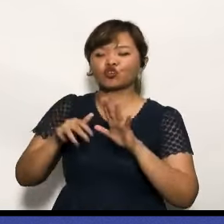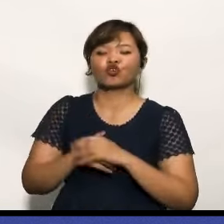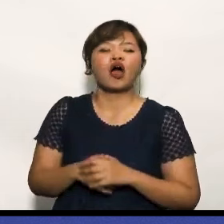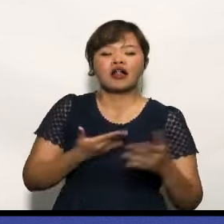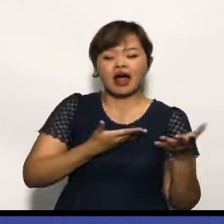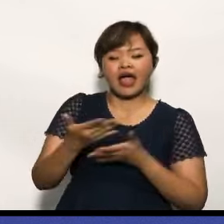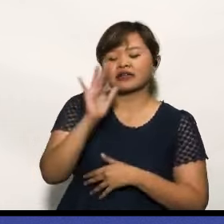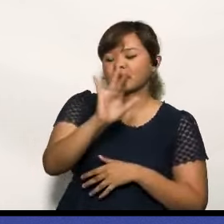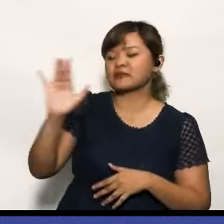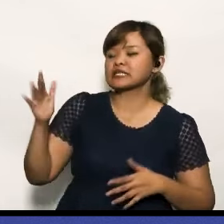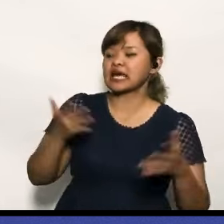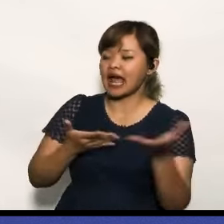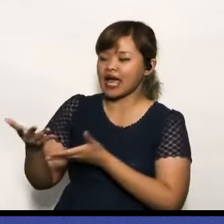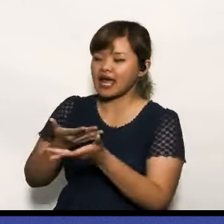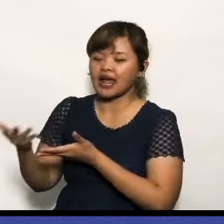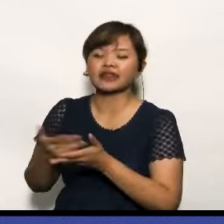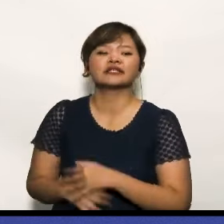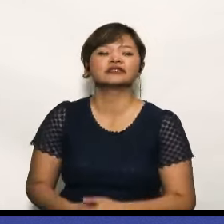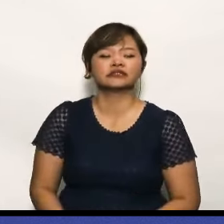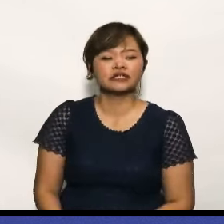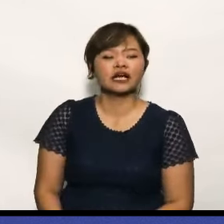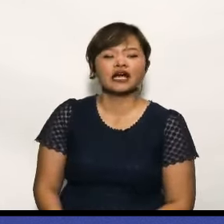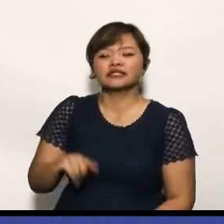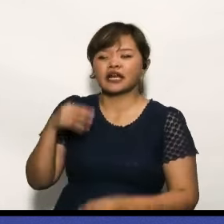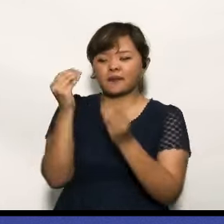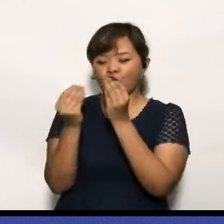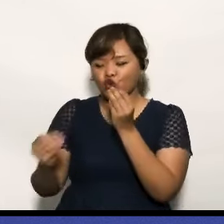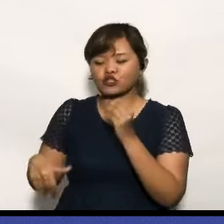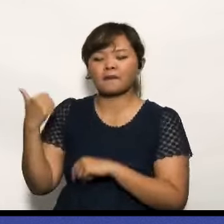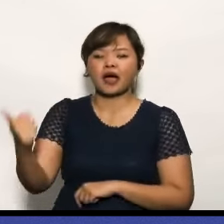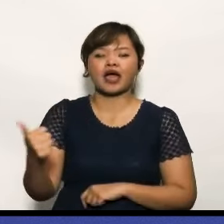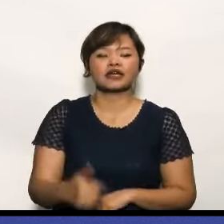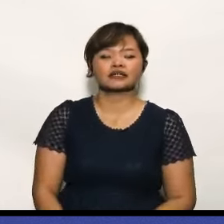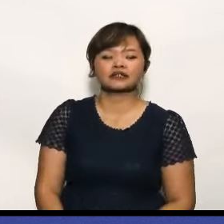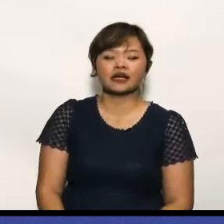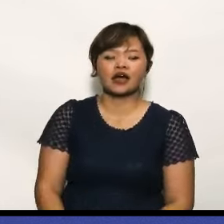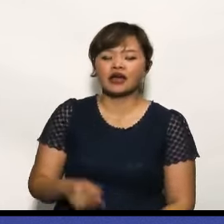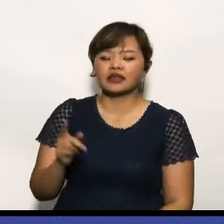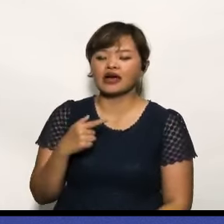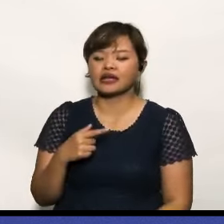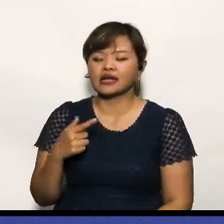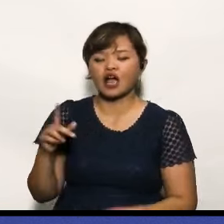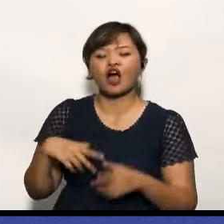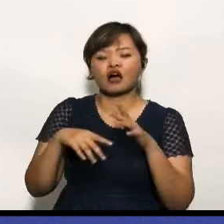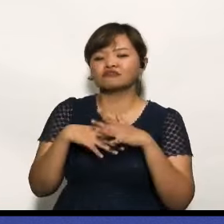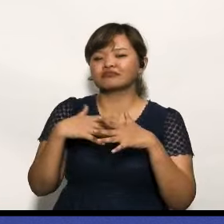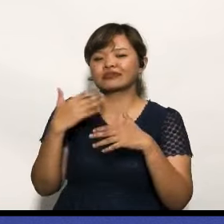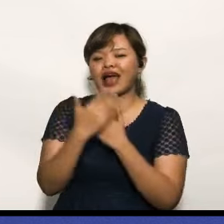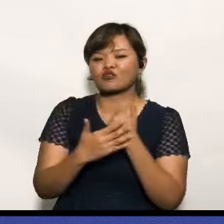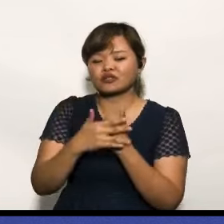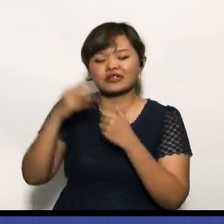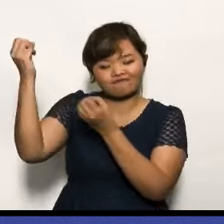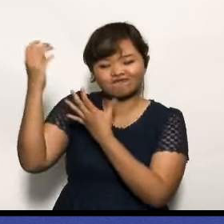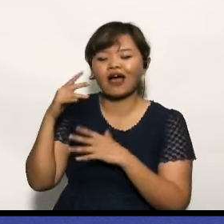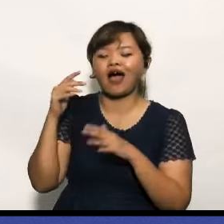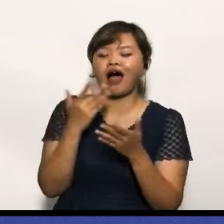akan yang lain, sesuai dengan karunia yang telah diperoleh tiap-tiap orang sebagai pengurus yang baik dari kasih karunia Allah. Di